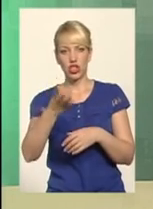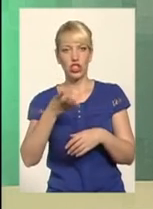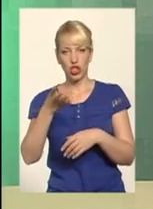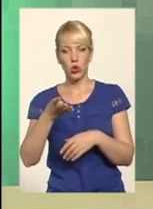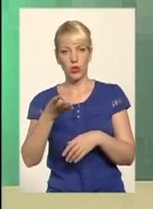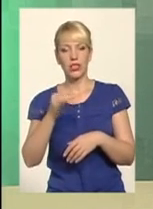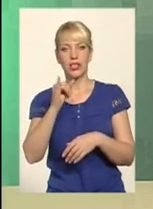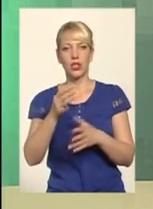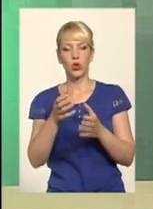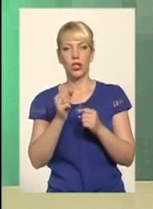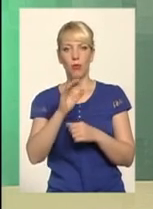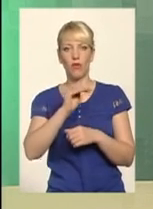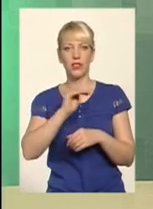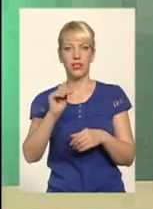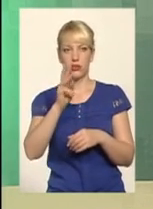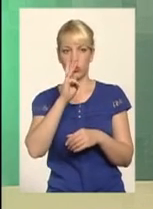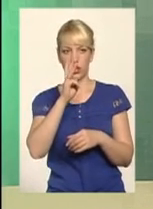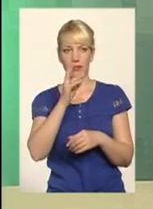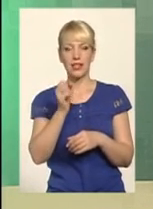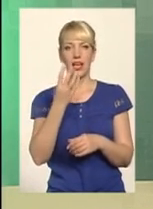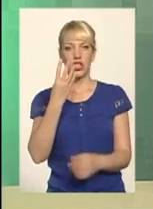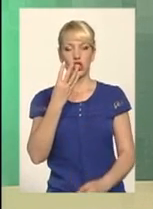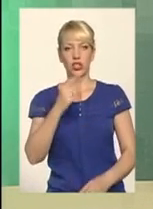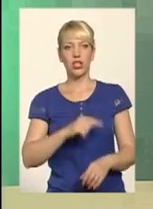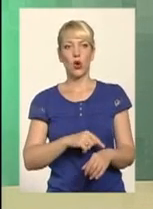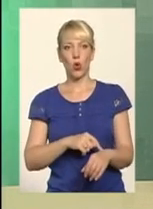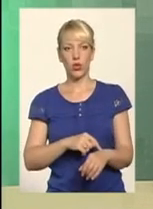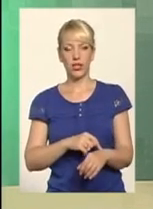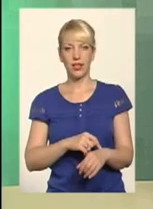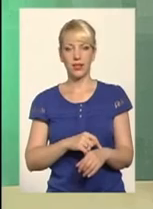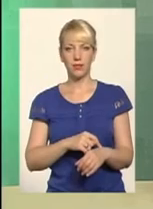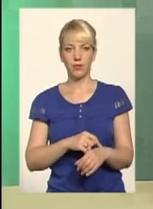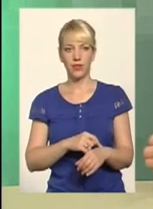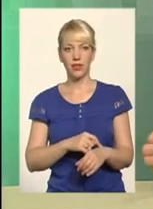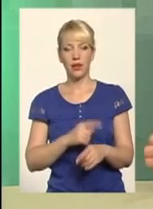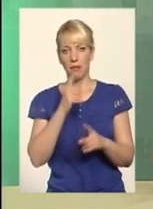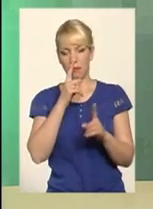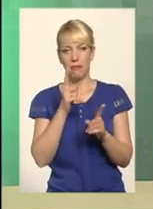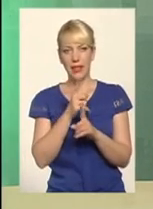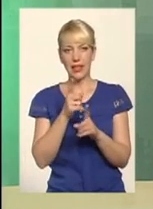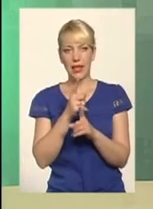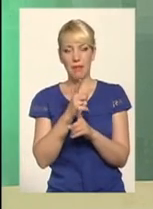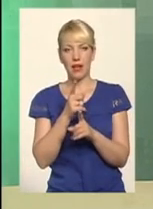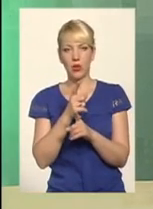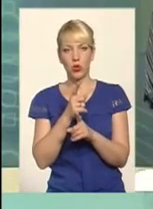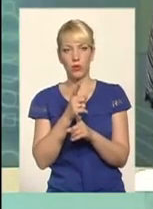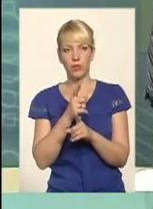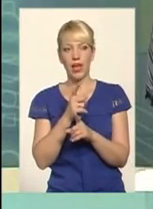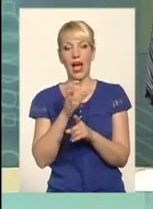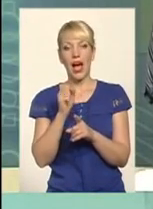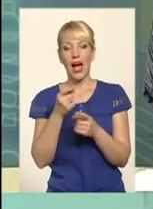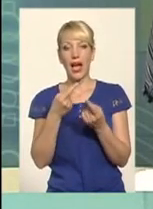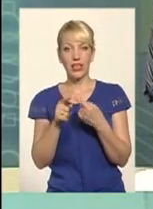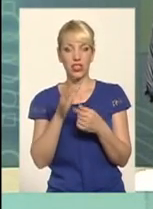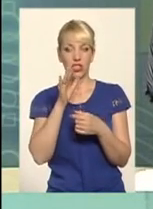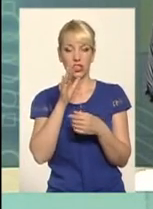вона отримала офіційну зарплату за 4 години, там півмінімальний, скажімо, як так буває тобто, випадки. По суті... А все